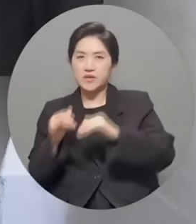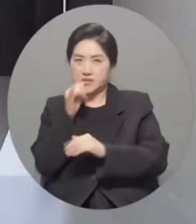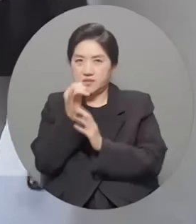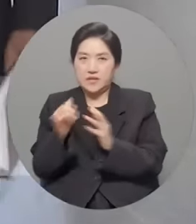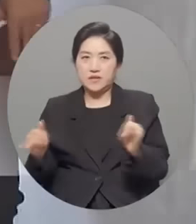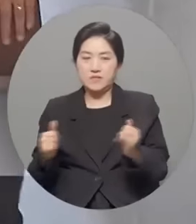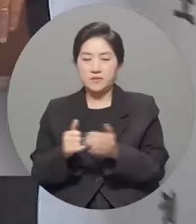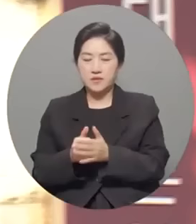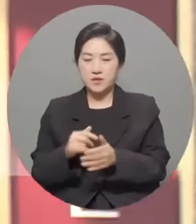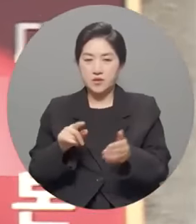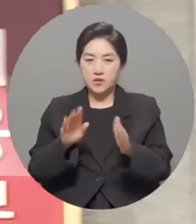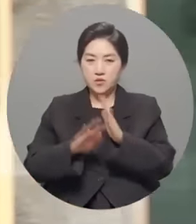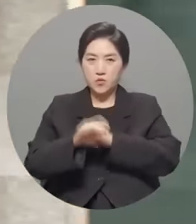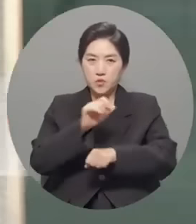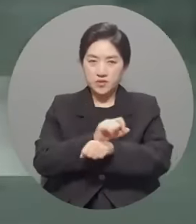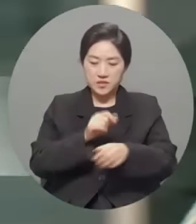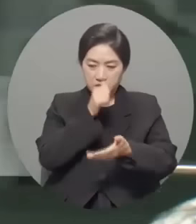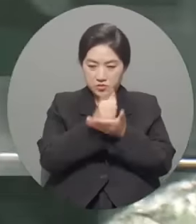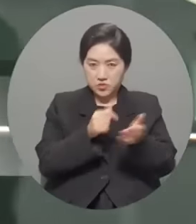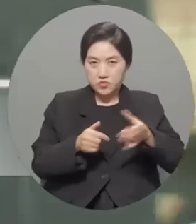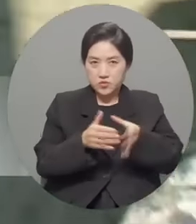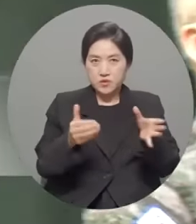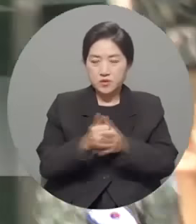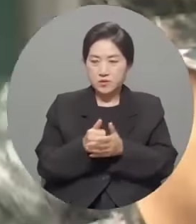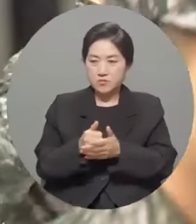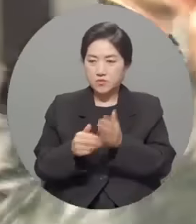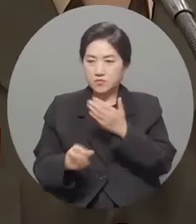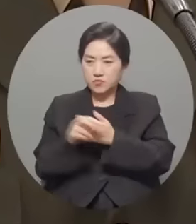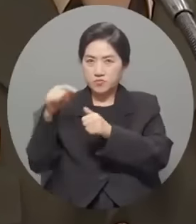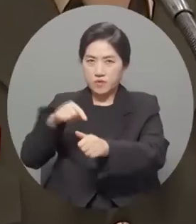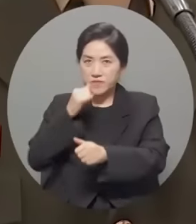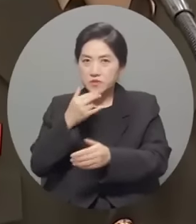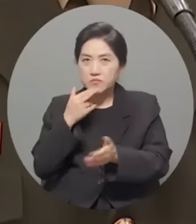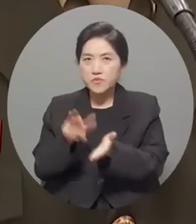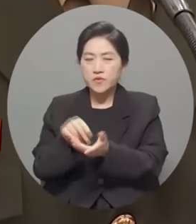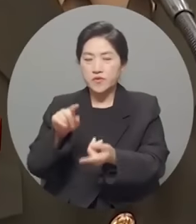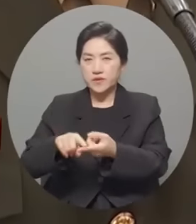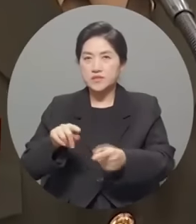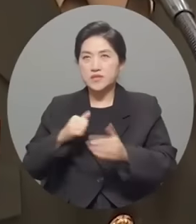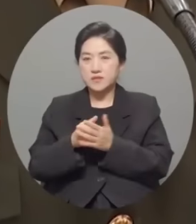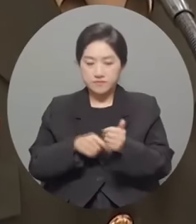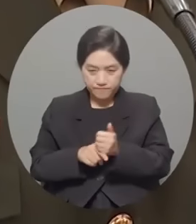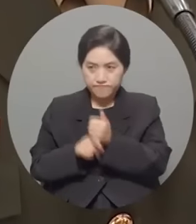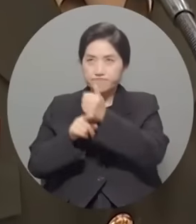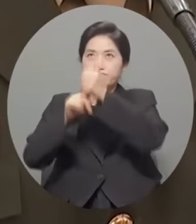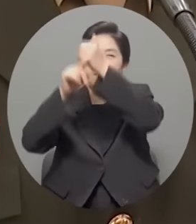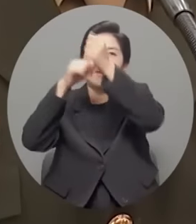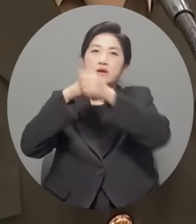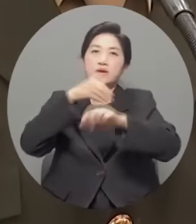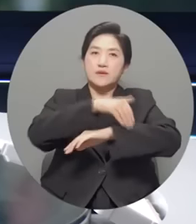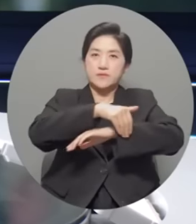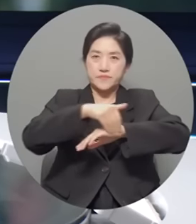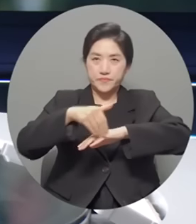있었는지 점점 더 윗선으로 향해갈 것으로 전망됩니다. MBC 뉴스 윤상문입니다.